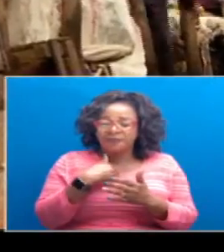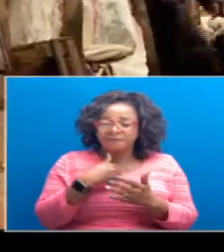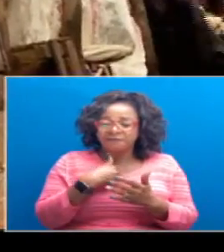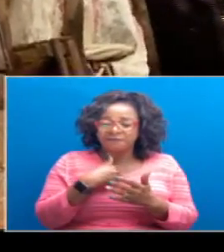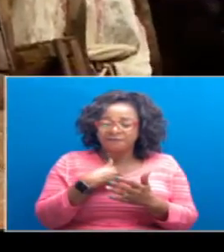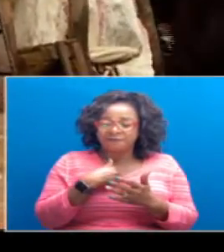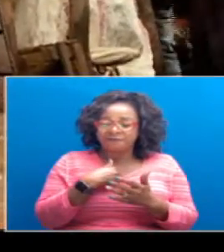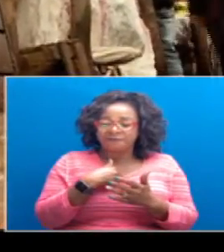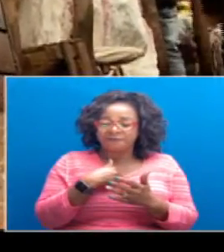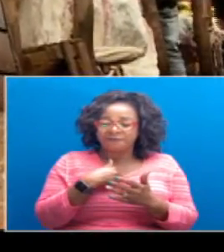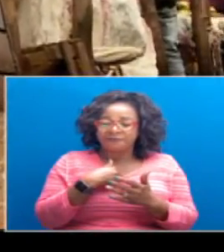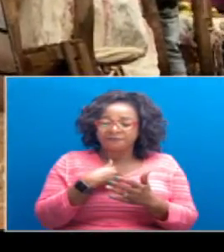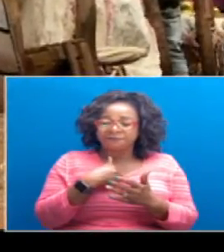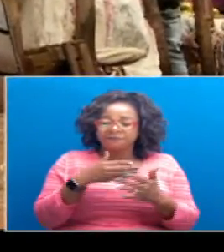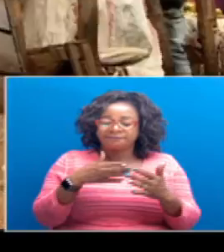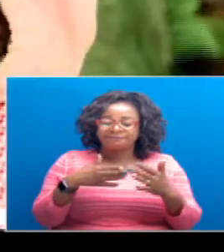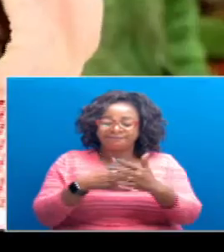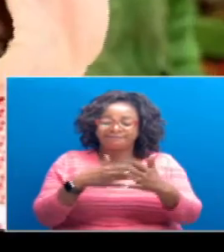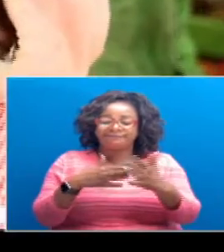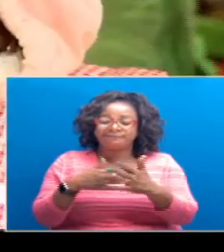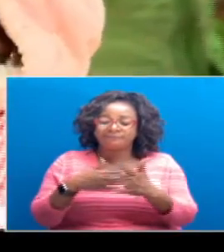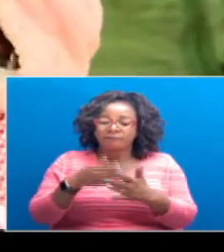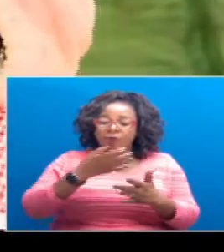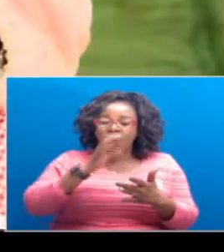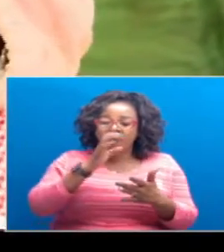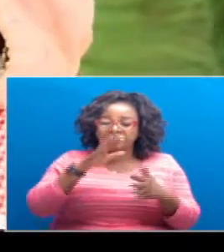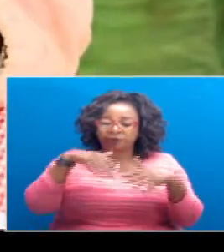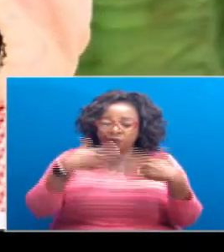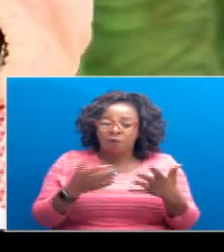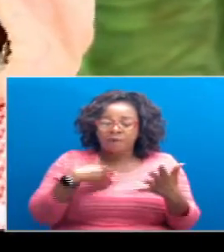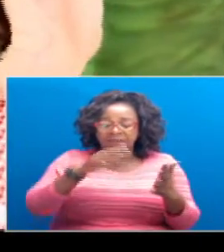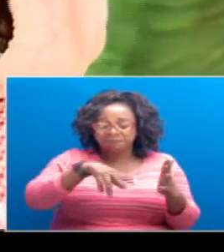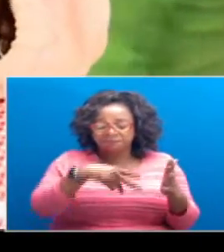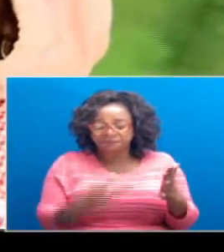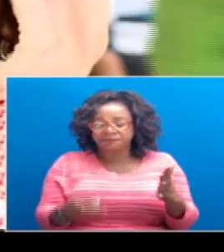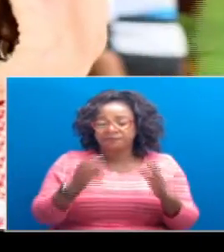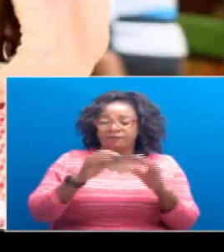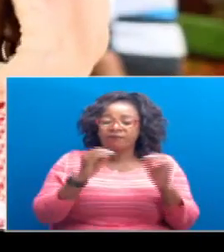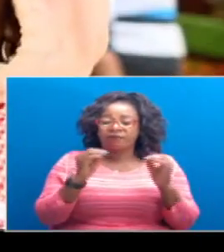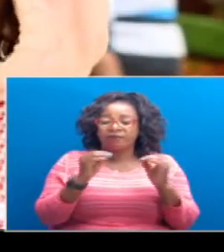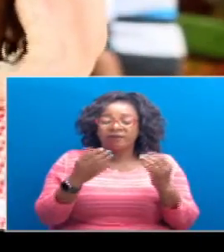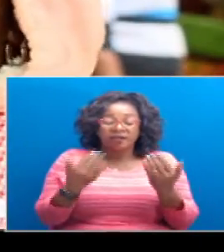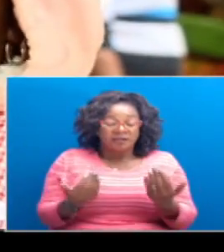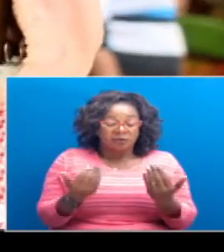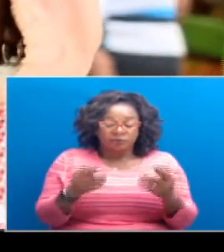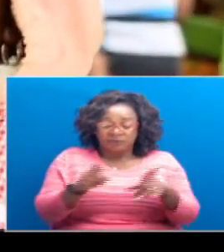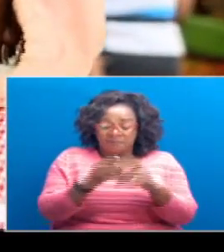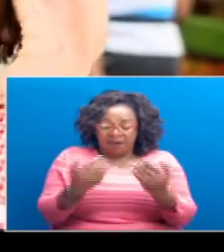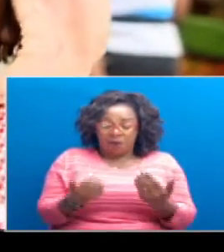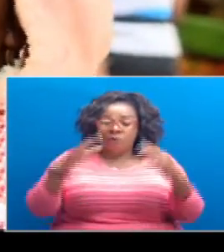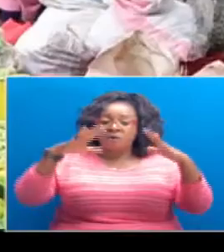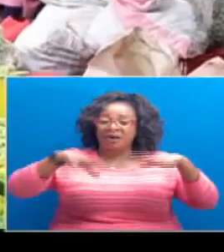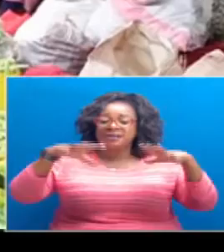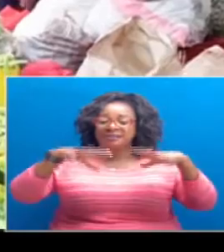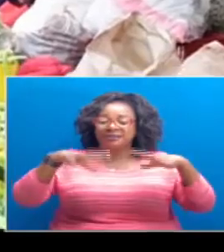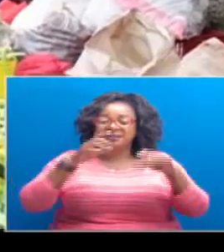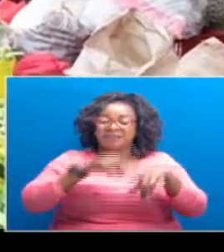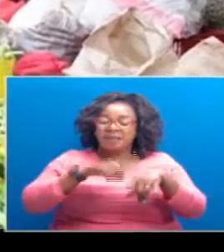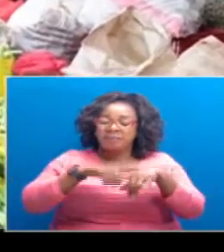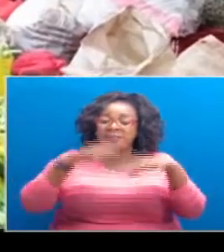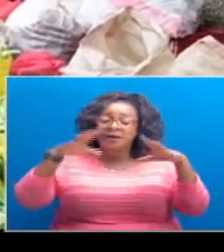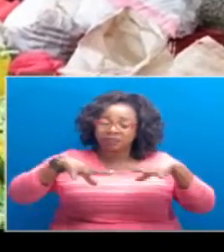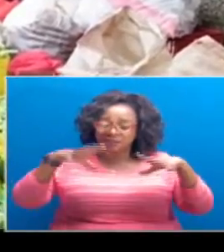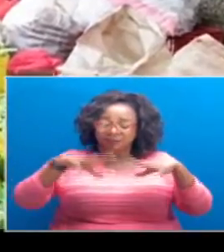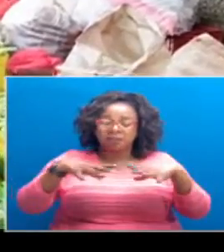hizi vitu za kuzuilia maji ama mimi nisianguke kwa hiyo mtaro. Sasa unaona kama saa hii kunanyesha. Kukinyesha